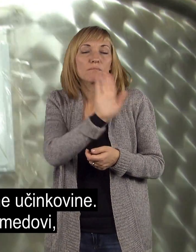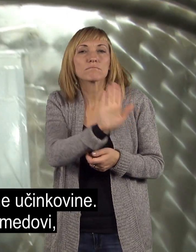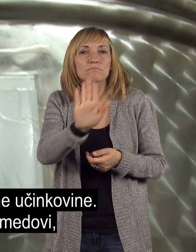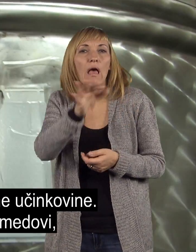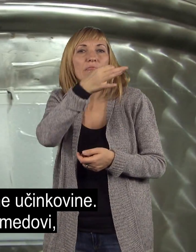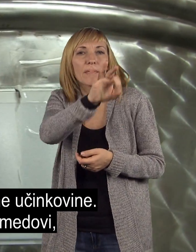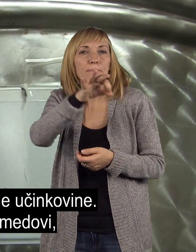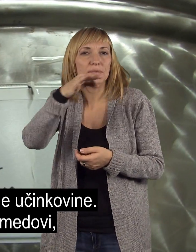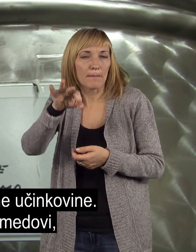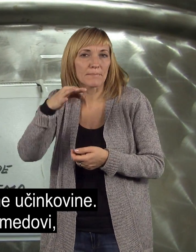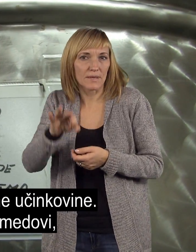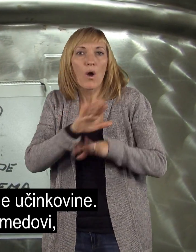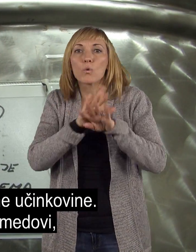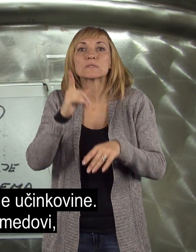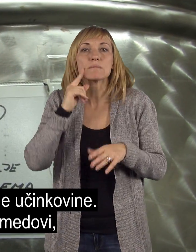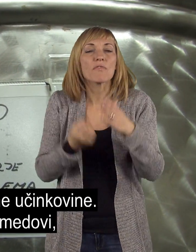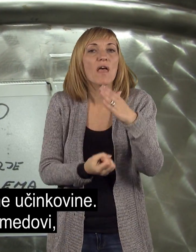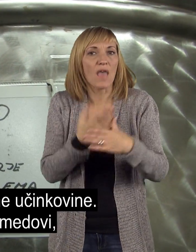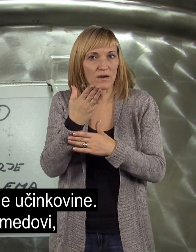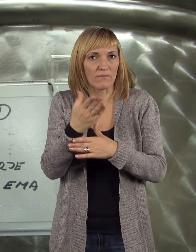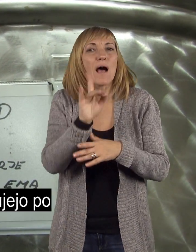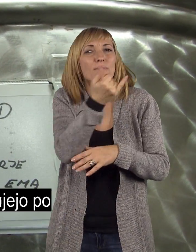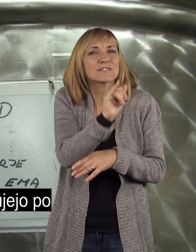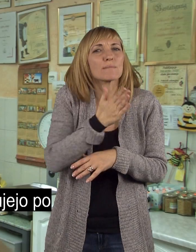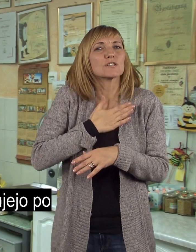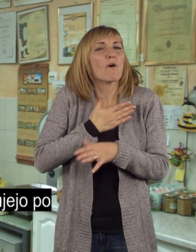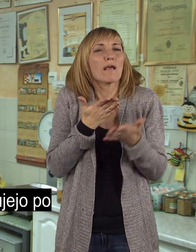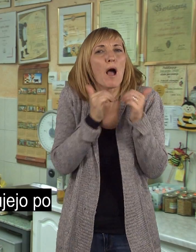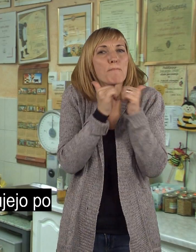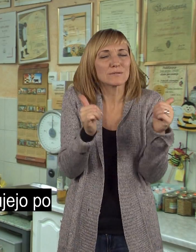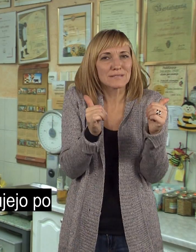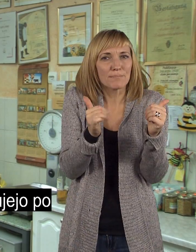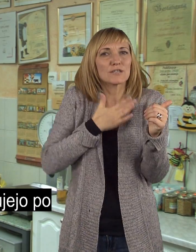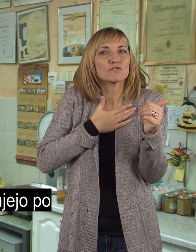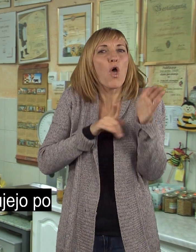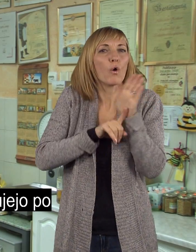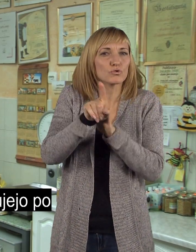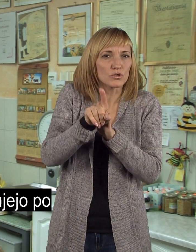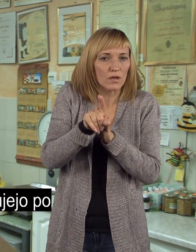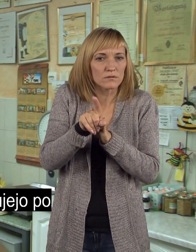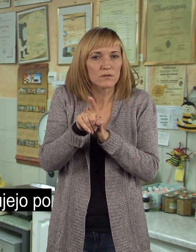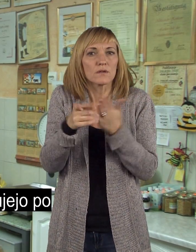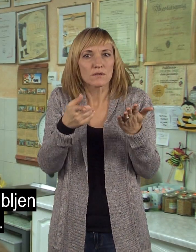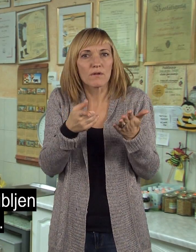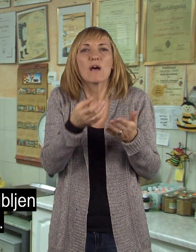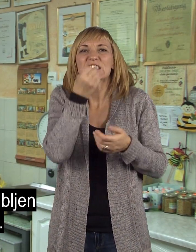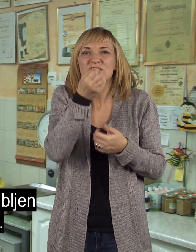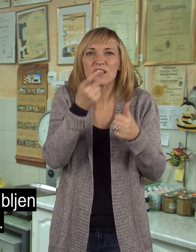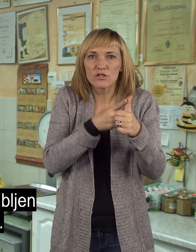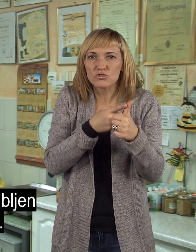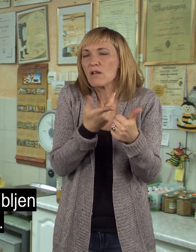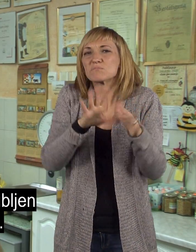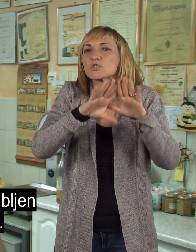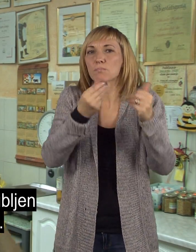svoje zdravilne učinke. Vsi medovi so naravni medovi, ampak vsak med ima svojo specifiko in svoje zdravilne učinke. Če gledamo po vrsti, recimo cvetlični med je